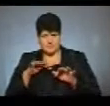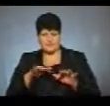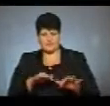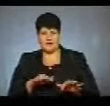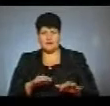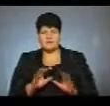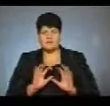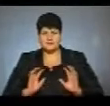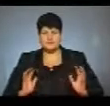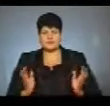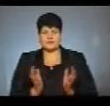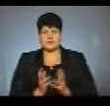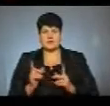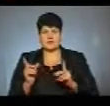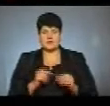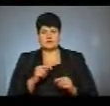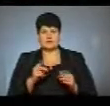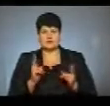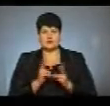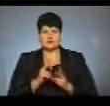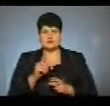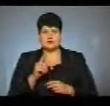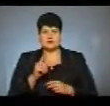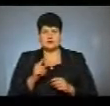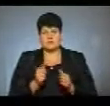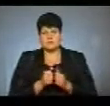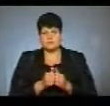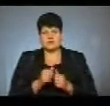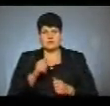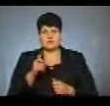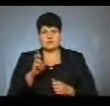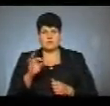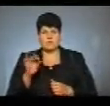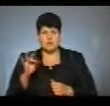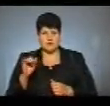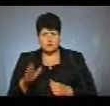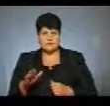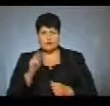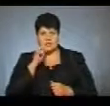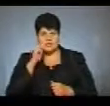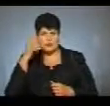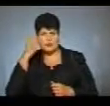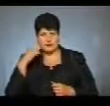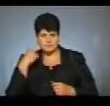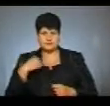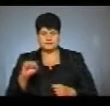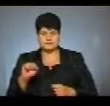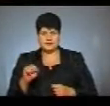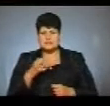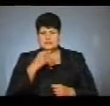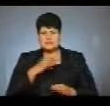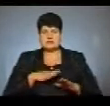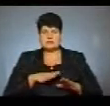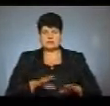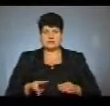польській армії у Зборів, де відбулась фінальна битва. І українські козаки здобули перемогу, розповів заступник директора